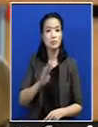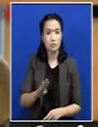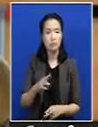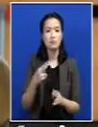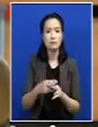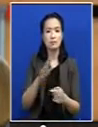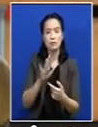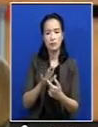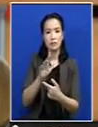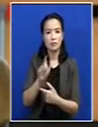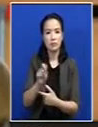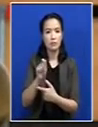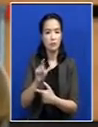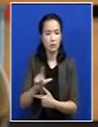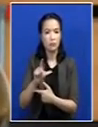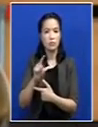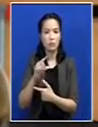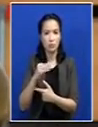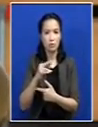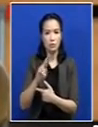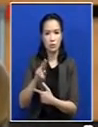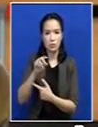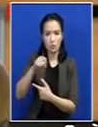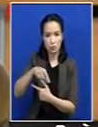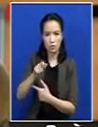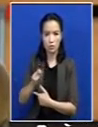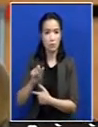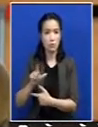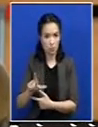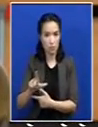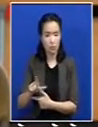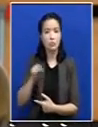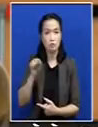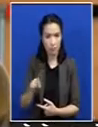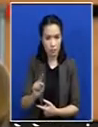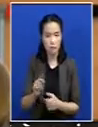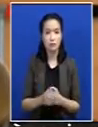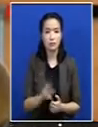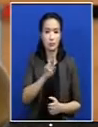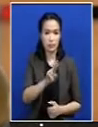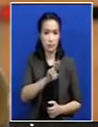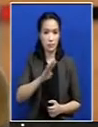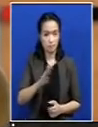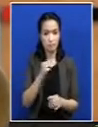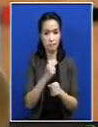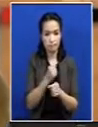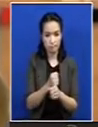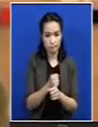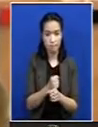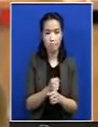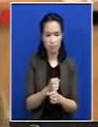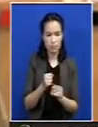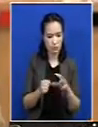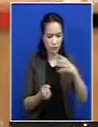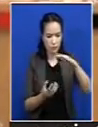ของแอโรโซลครับหรือว่าแอโรโซลไฟเออร์ซัสเพรสชั่นซิสเต็มคืนที่เกิดเหตุระบบนี้ทำงานทั้ง